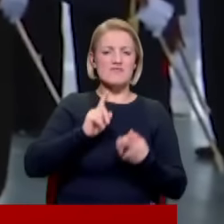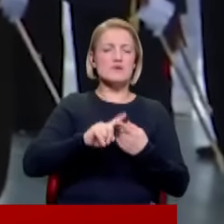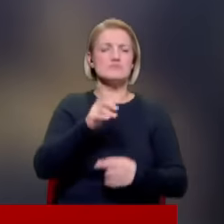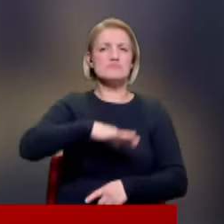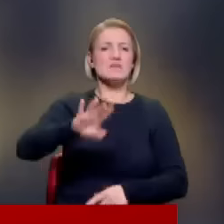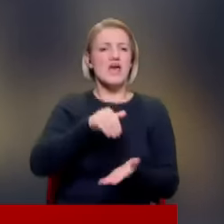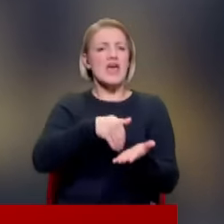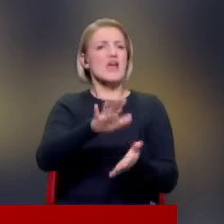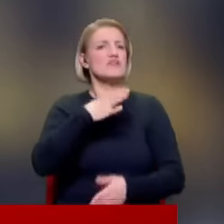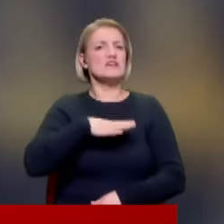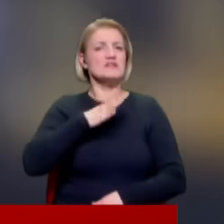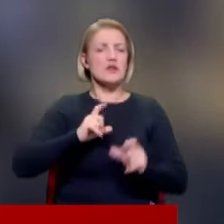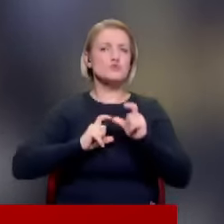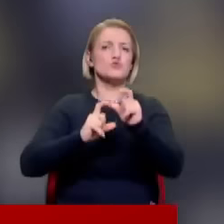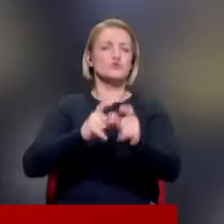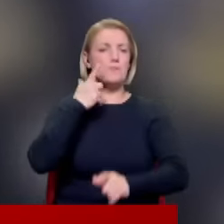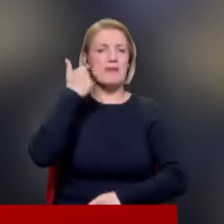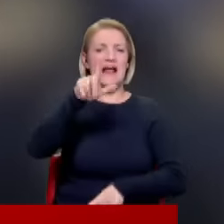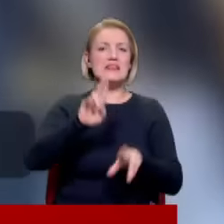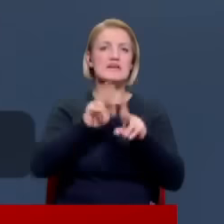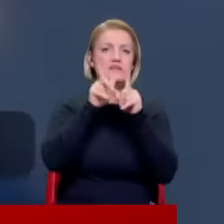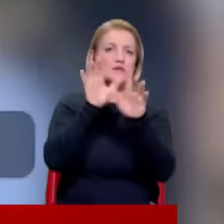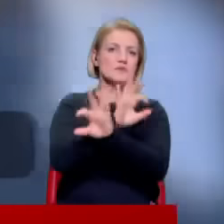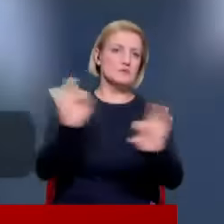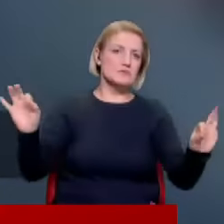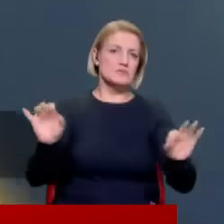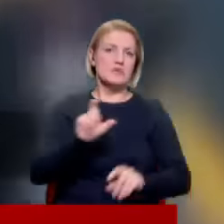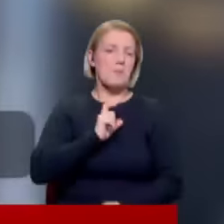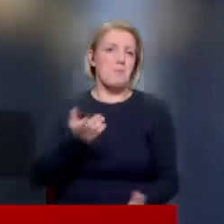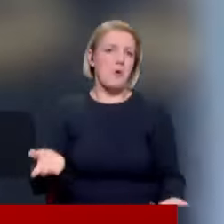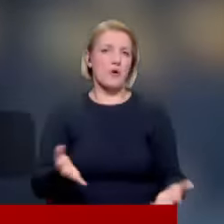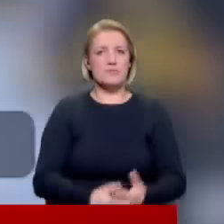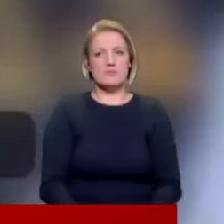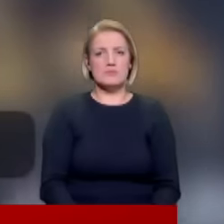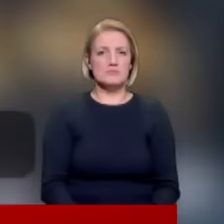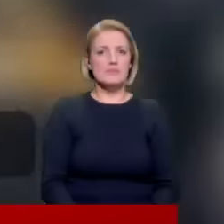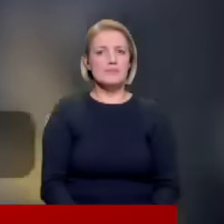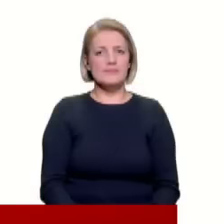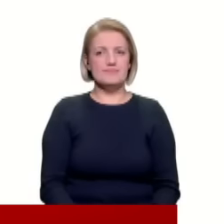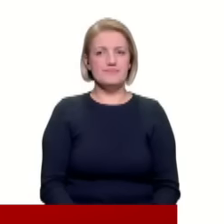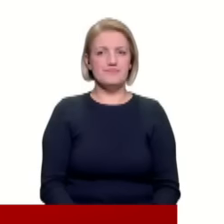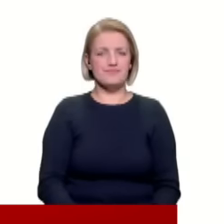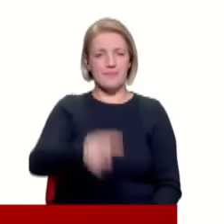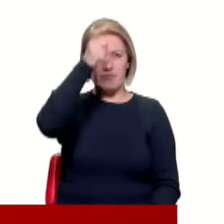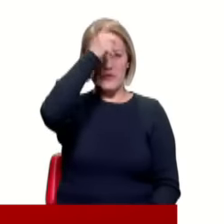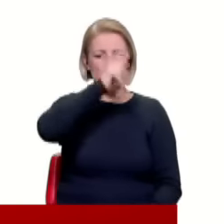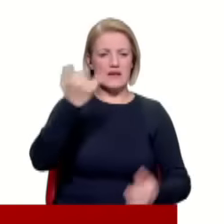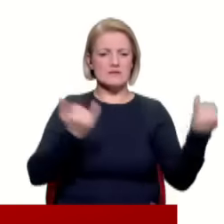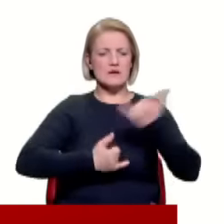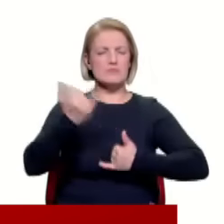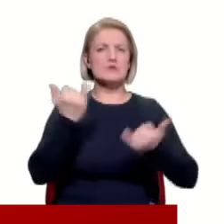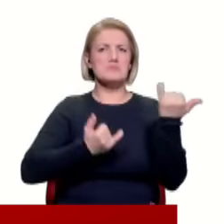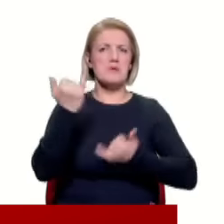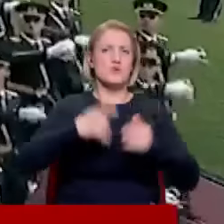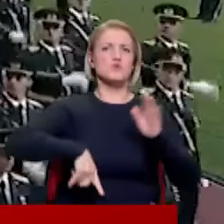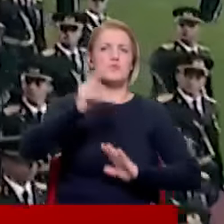subayların ihracı isteniyor sorusu bakanlık sessiz. Mustafa Kemal'in askerleriyiz. Türkiye ise tartışmayı